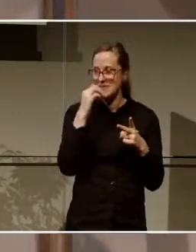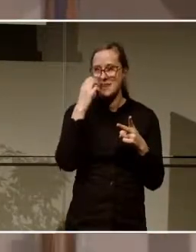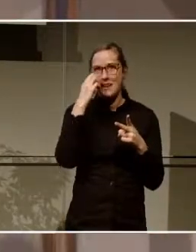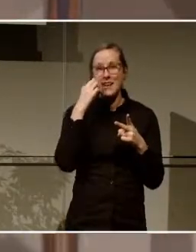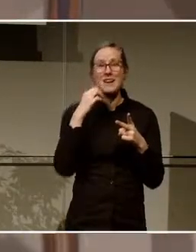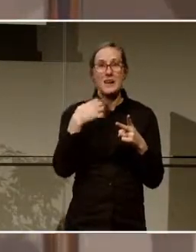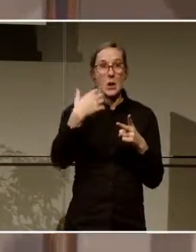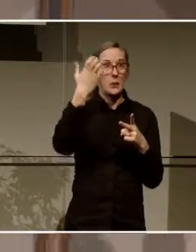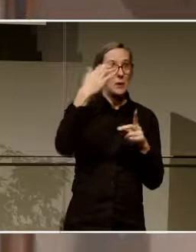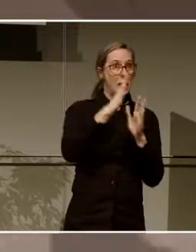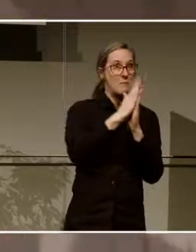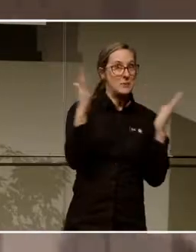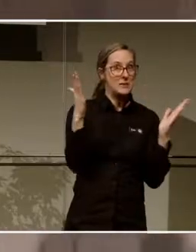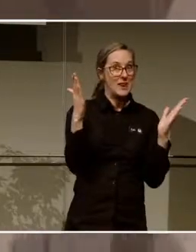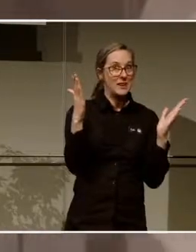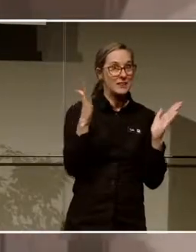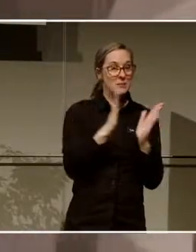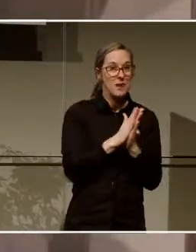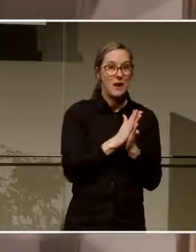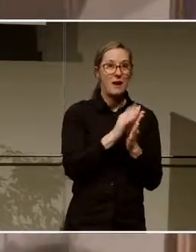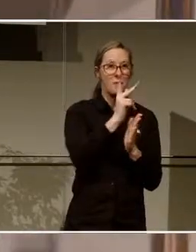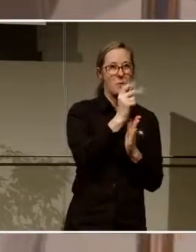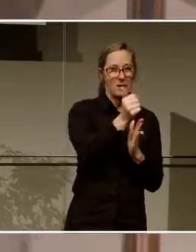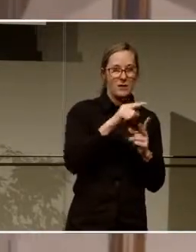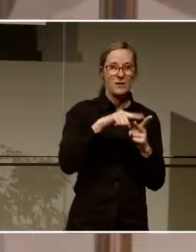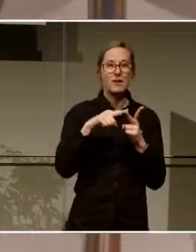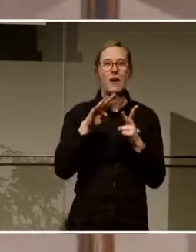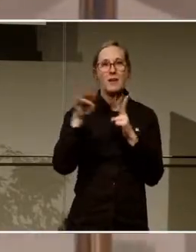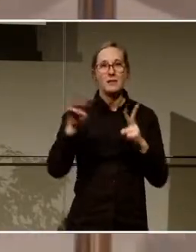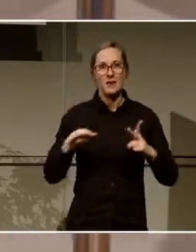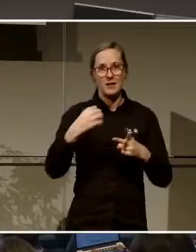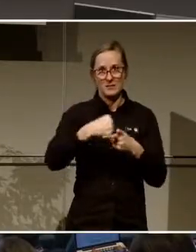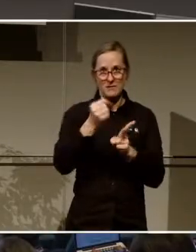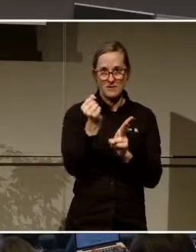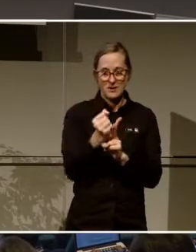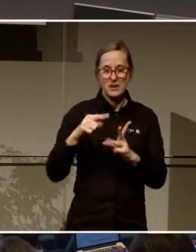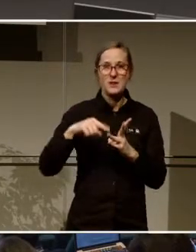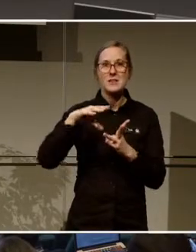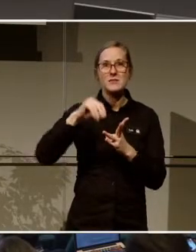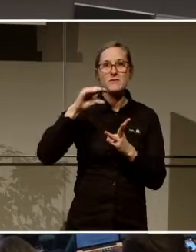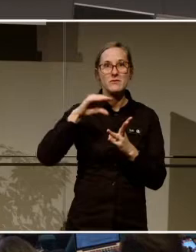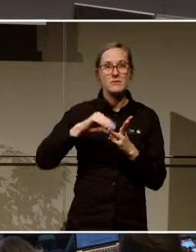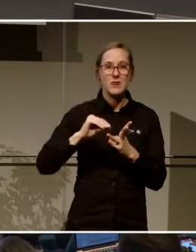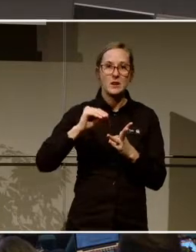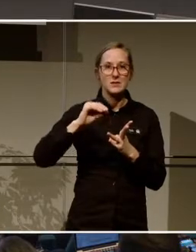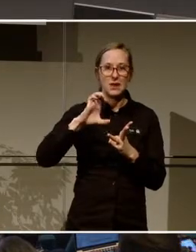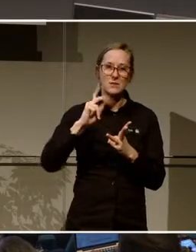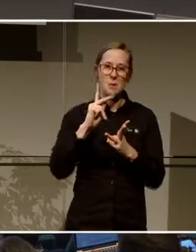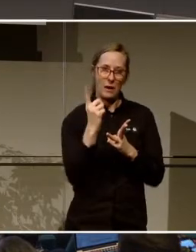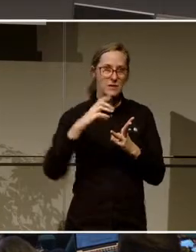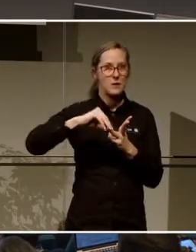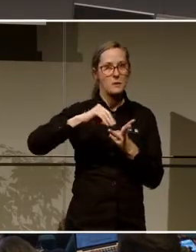Sådär. Kungliga biblioteket är med, KB alltså. Internetstiftelsen. Sveriges kommuner och landsting,